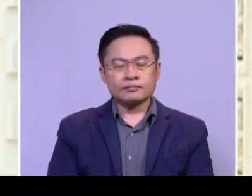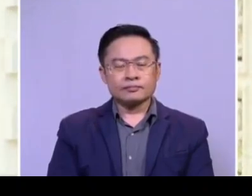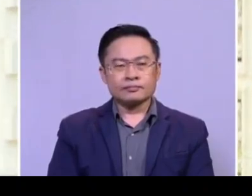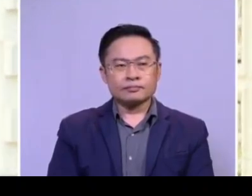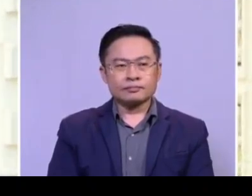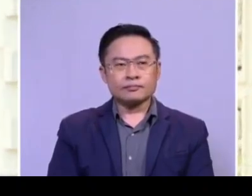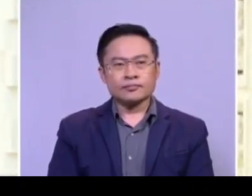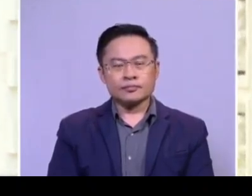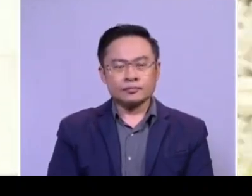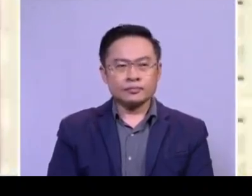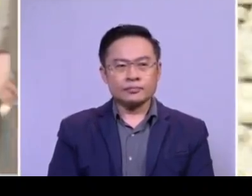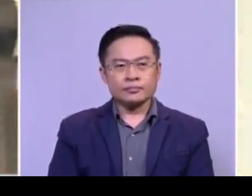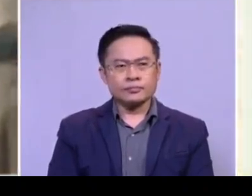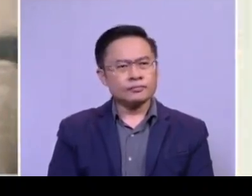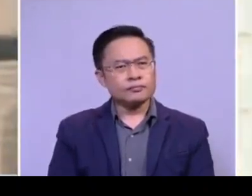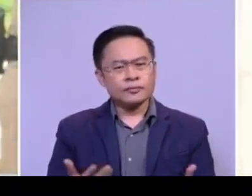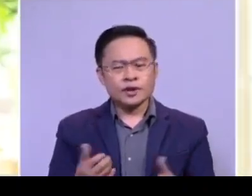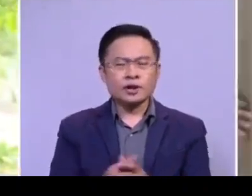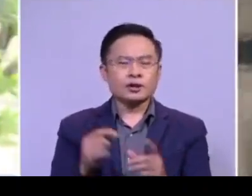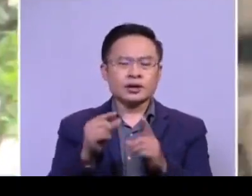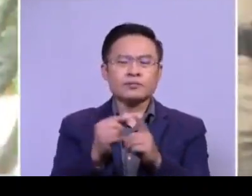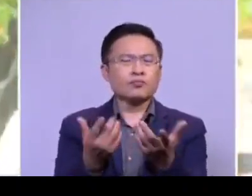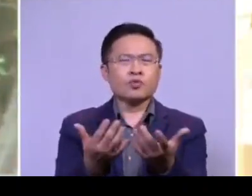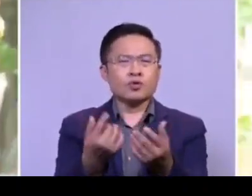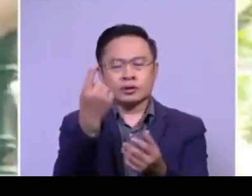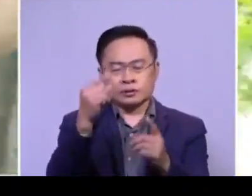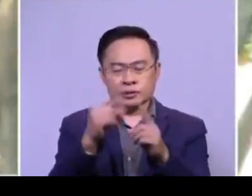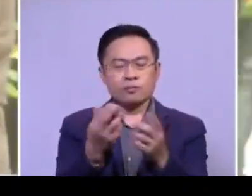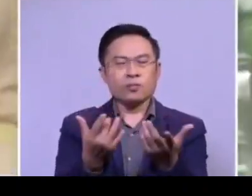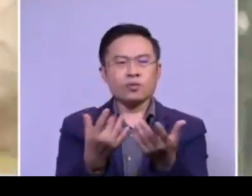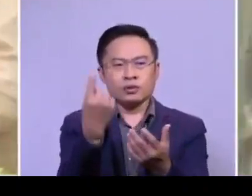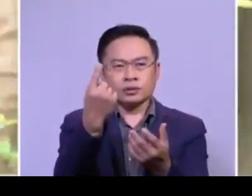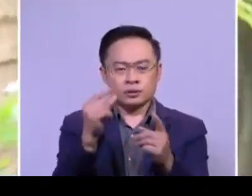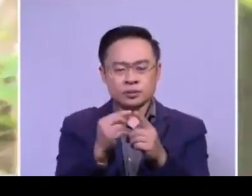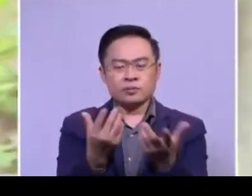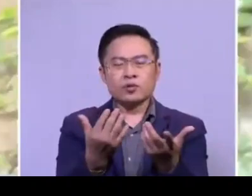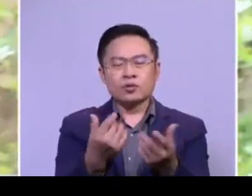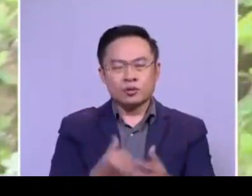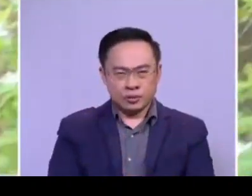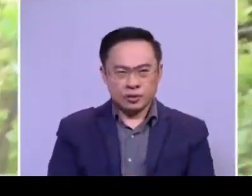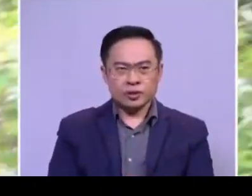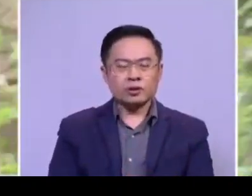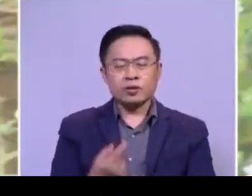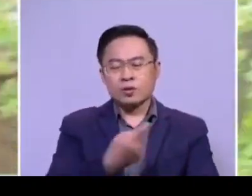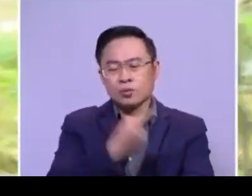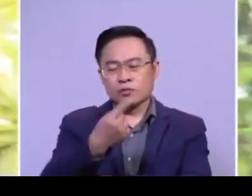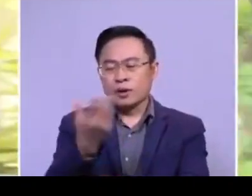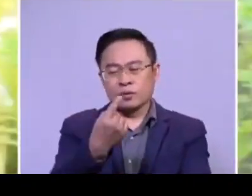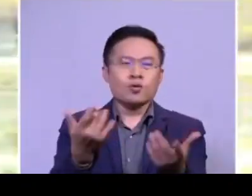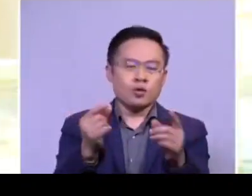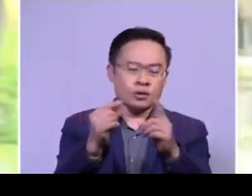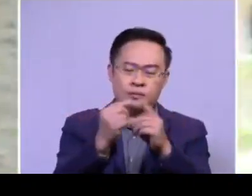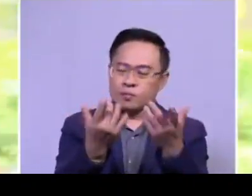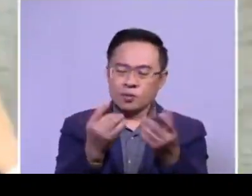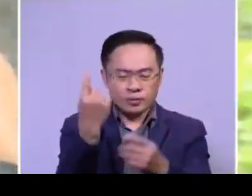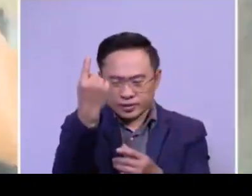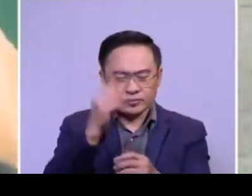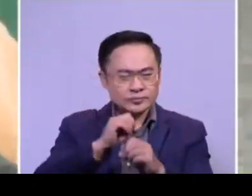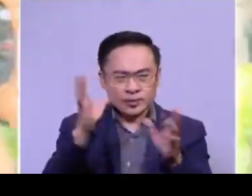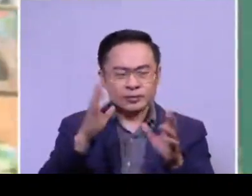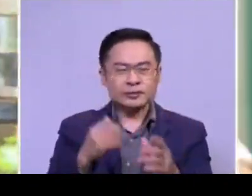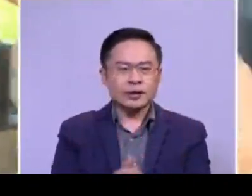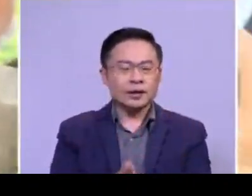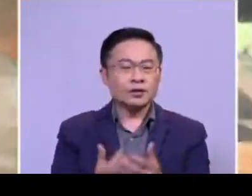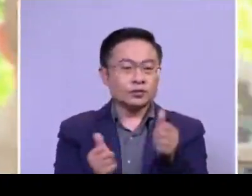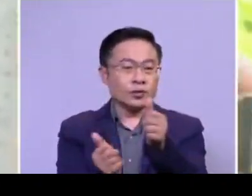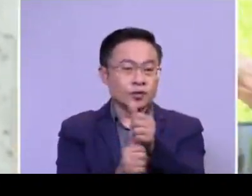ก็มีการตอบนะคะว่าก็คอยสิจ๊ะให้รอกันก่อนนะคะอีกไม่กี่วันนี้แน่นอนค่ะนอกจากนี้ทาง